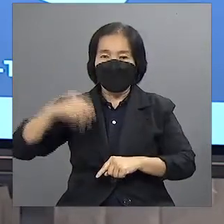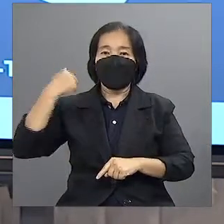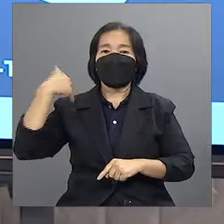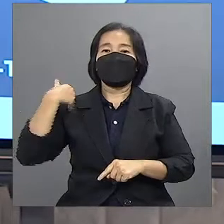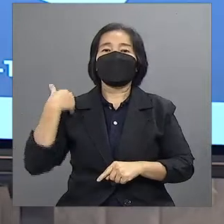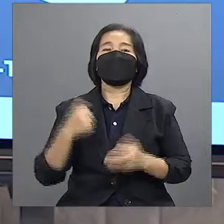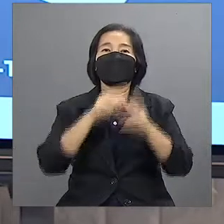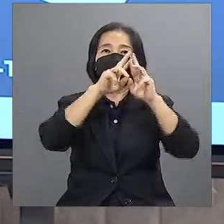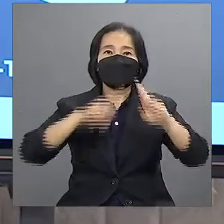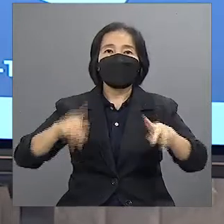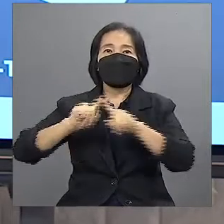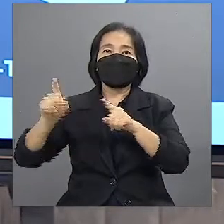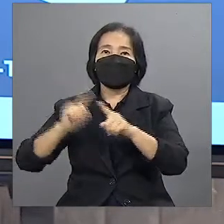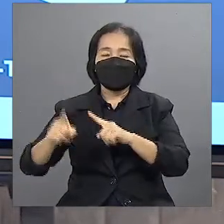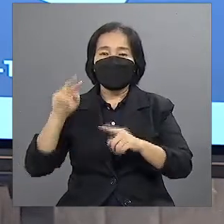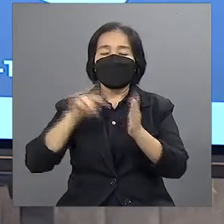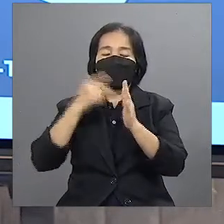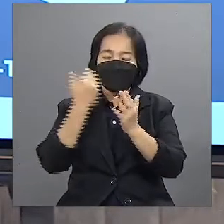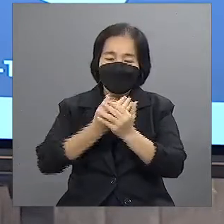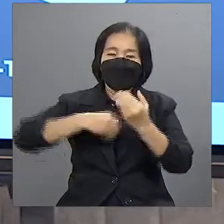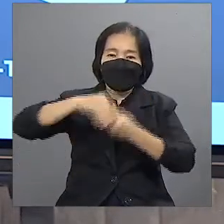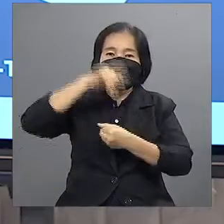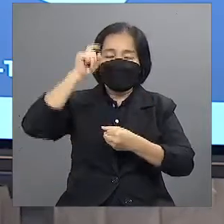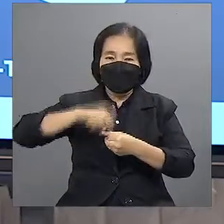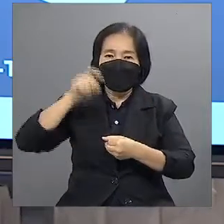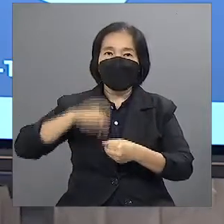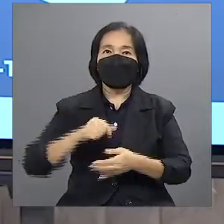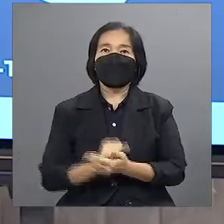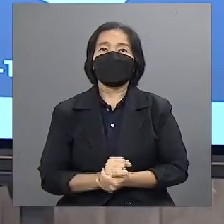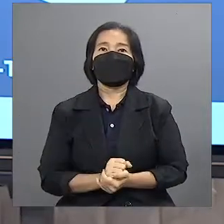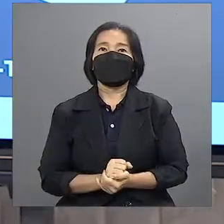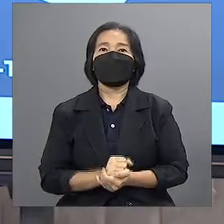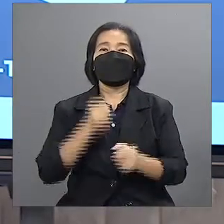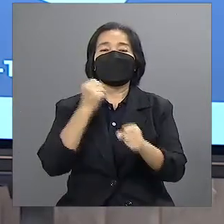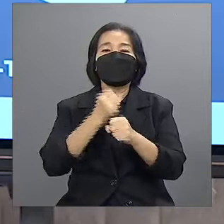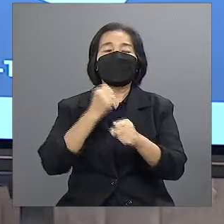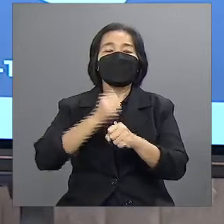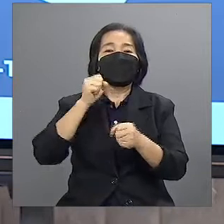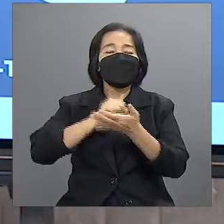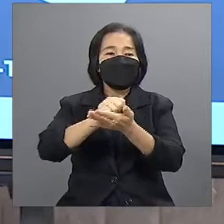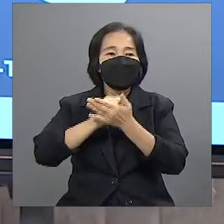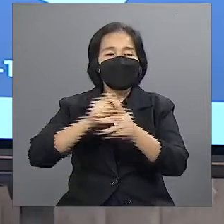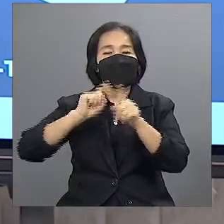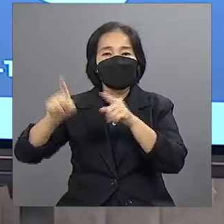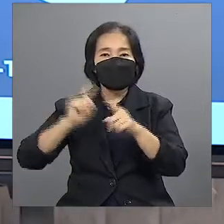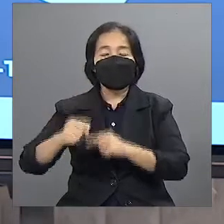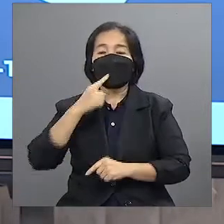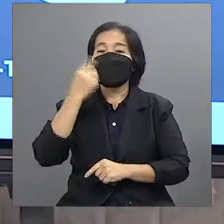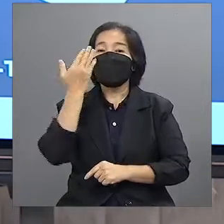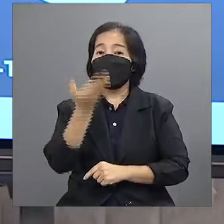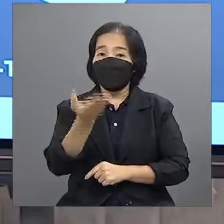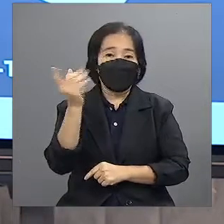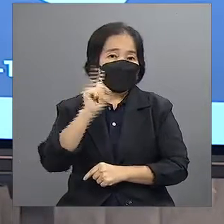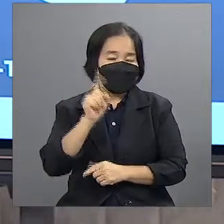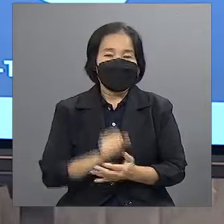ือเจdsมามากแล้ว เจ็บมากกันนี้กถงกระดูกแล้วควักไม่ไหวแล้วค่ะดังนั้นสิ่งที่ขอก็คือเรื่องของการเข้า